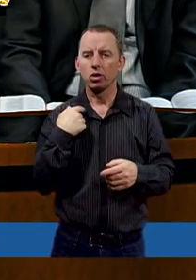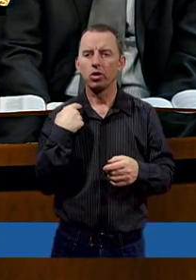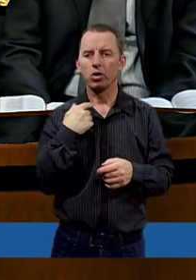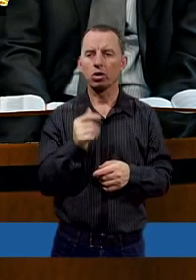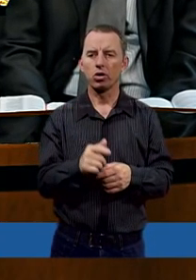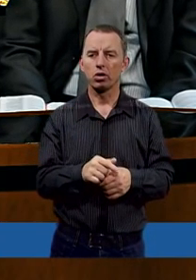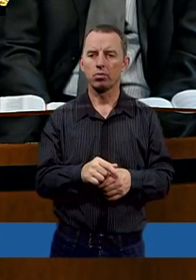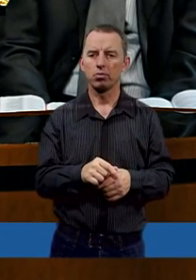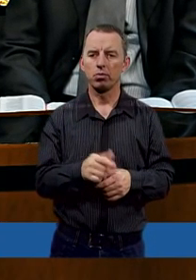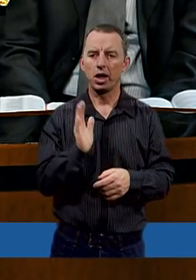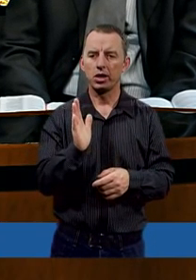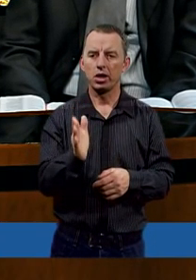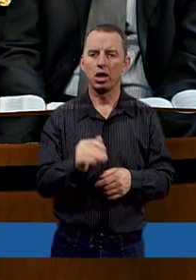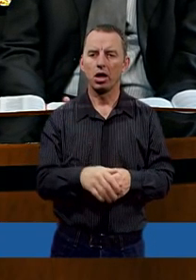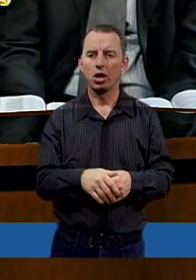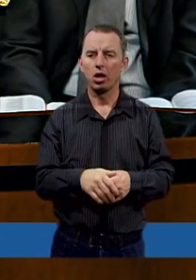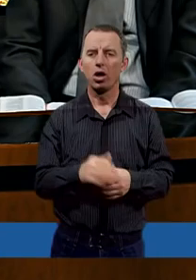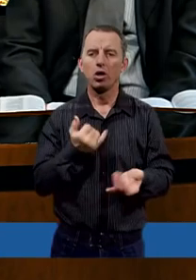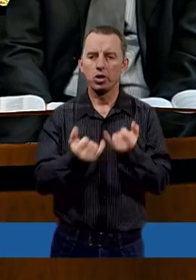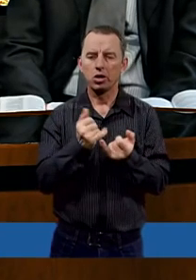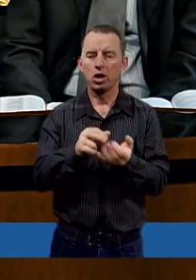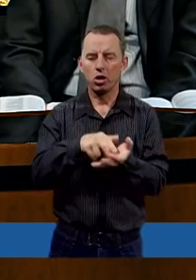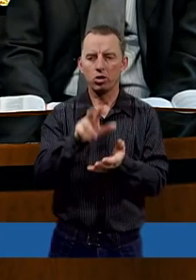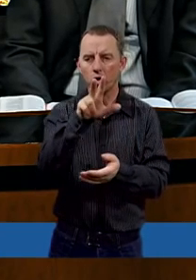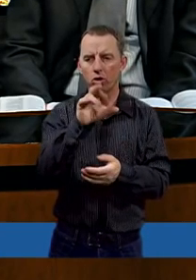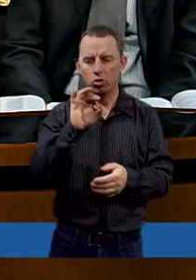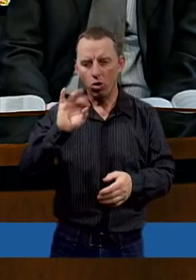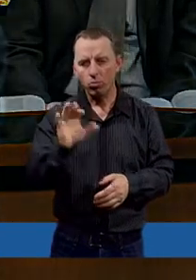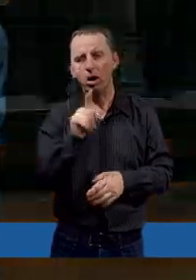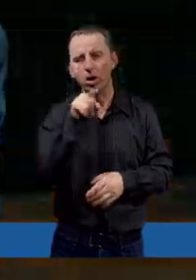będzie, ale to jeżeli chodzi o Hioba,